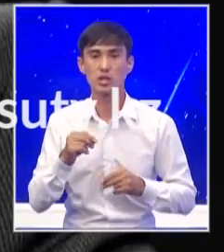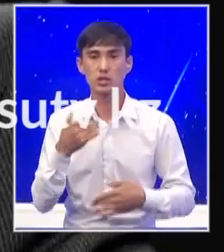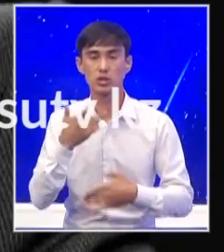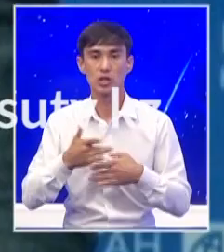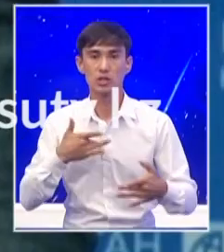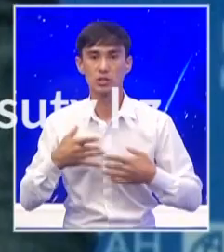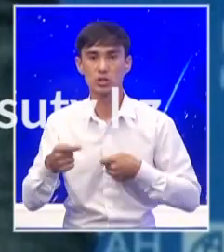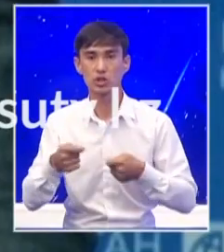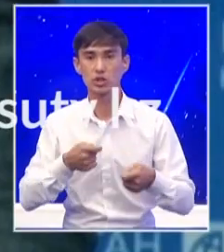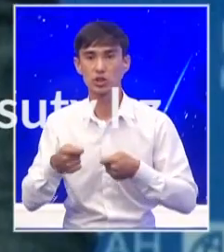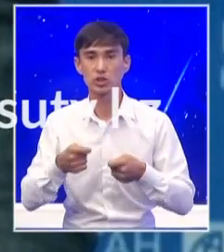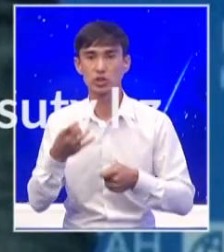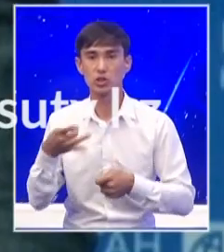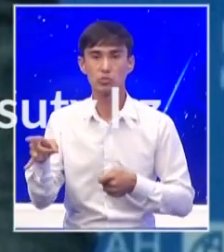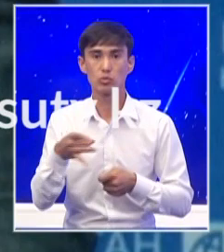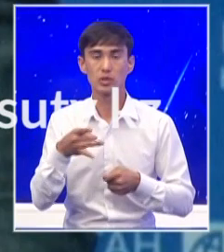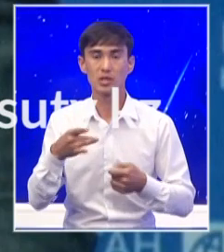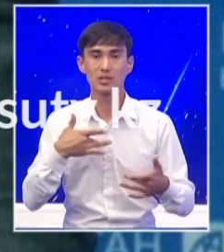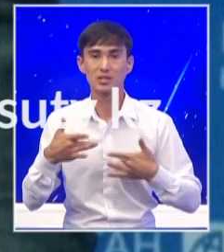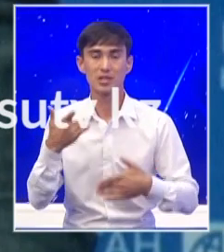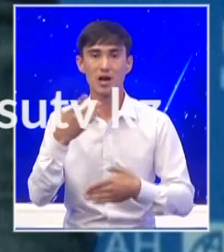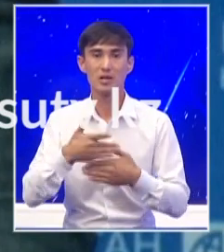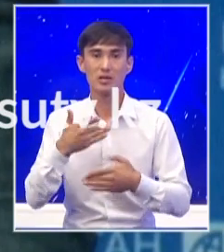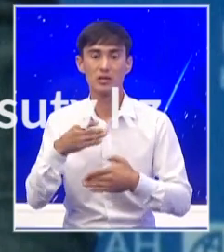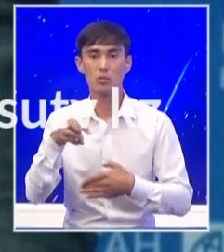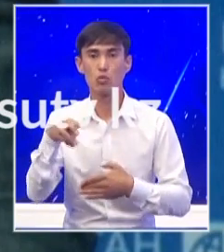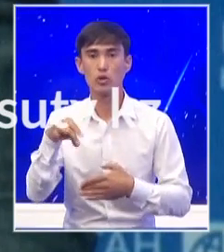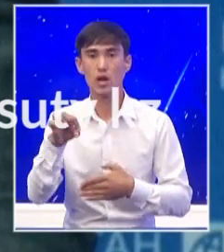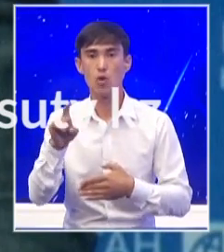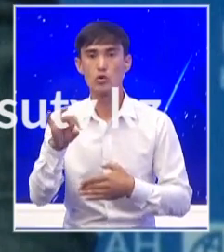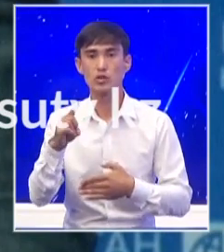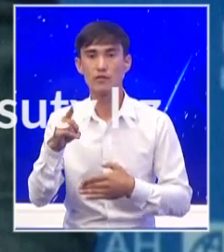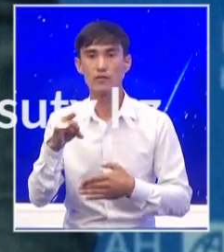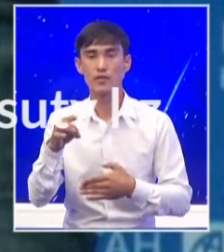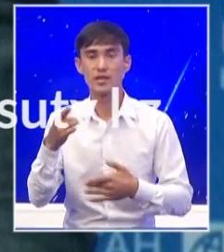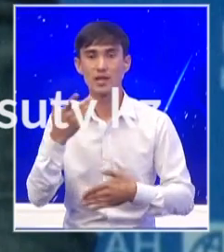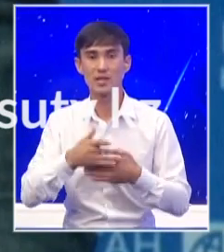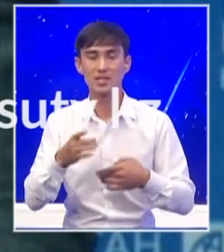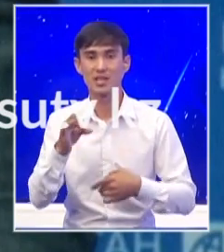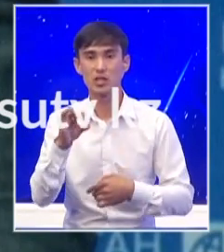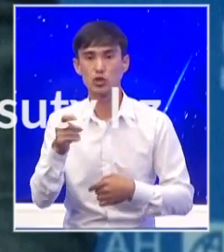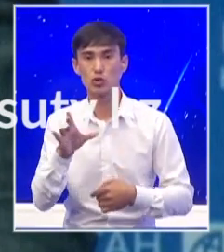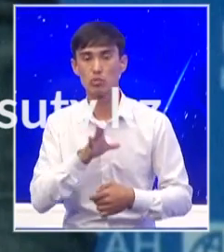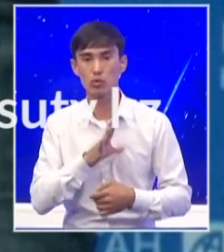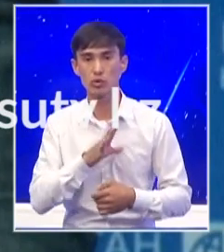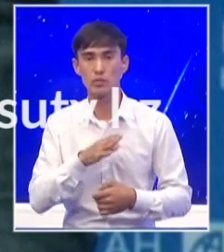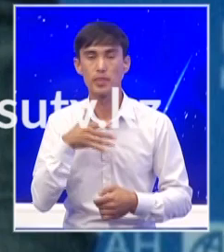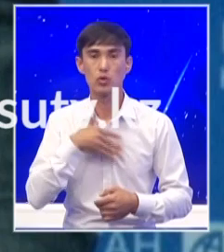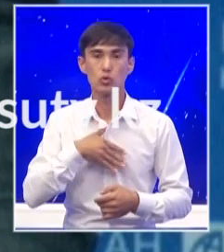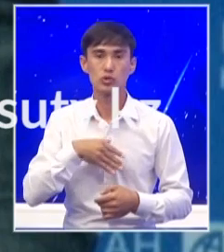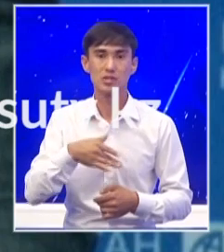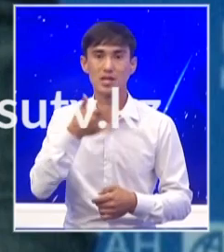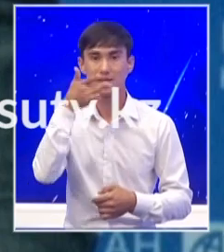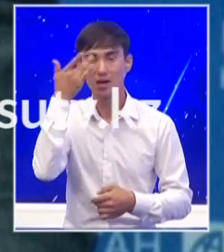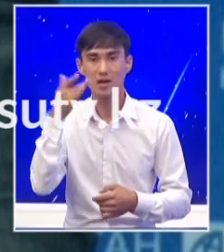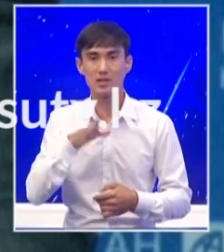көркемдік жетекшісі, республикалық неміс театрының Мұхтар Әуезов атындағы академиялық драматеатрының режиссері болды. Грузия, Италияда